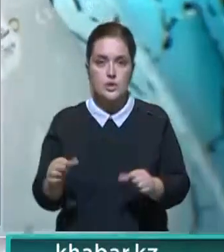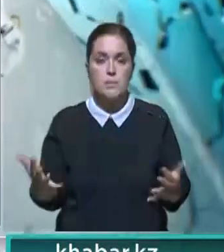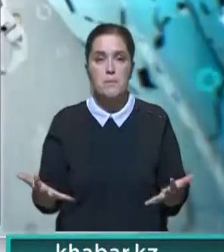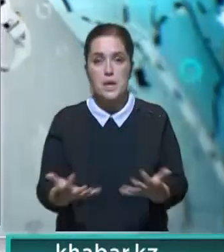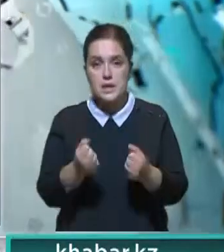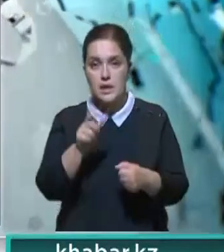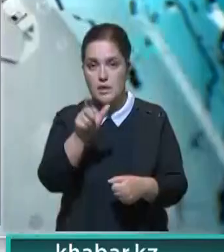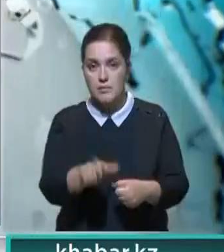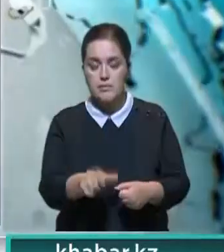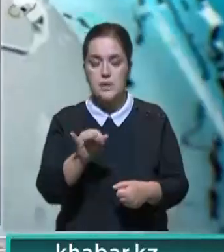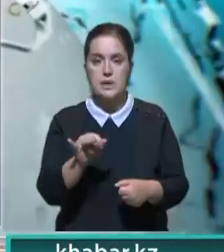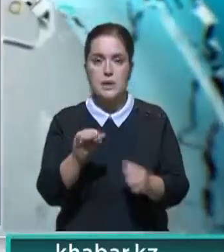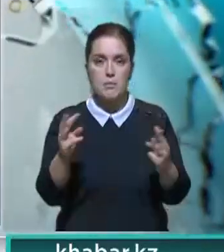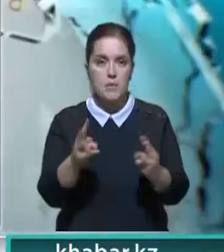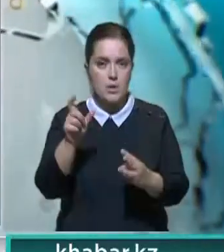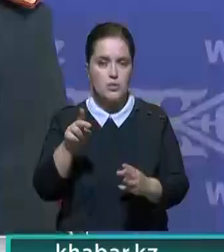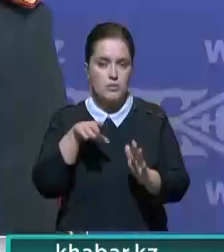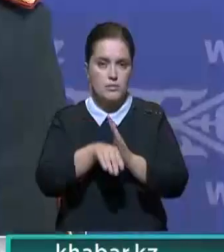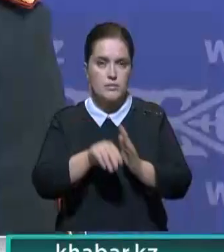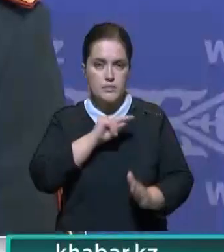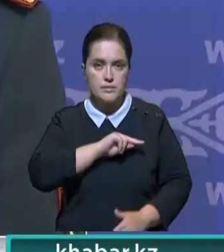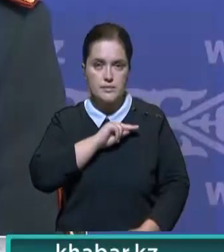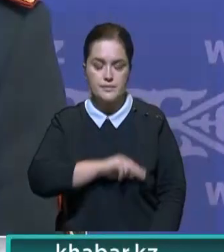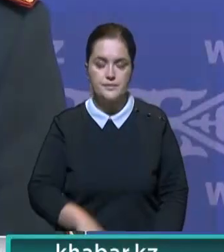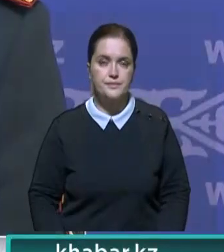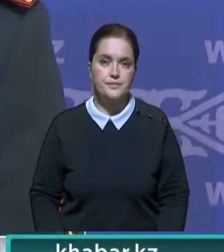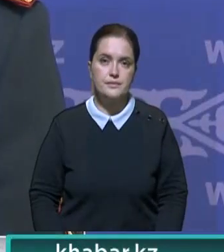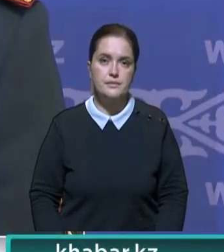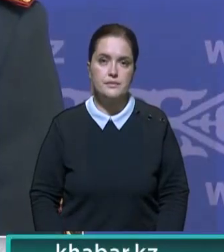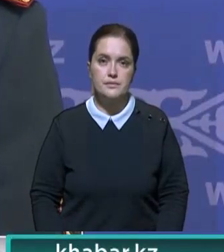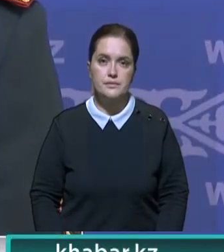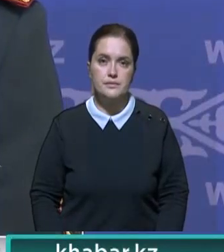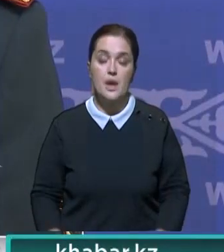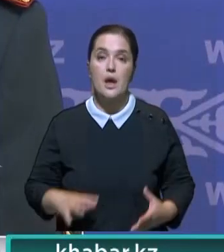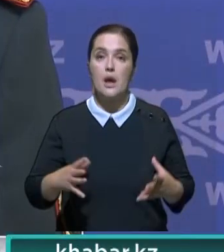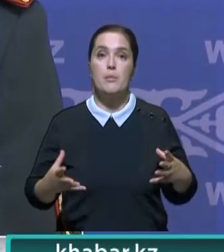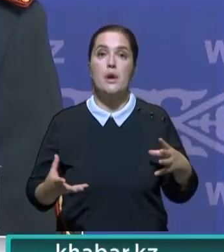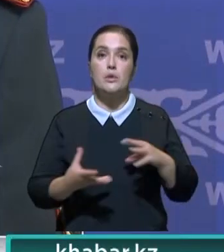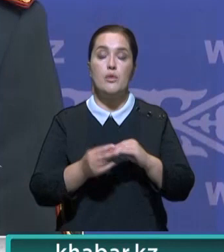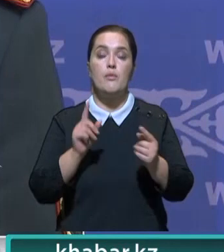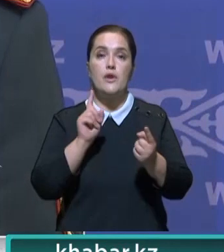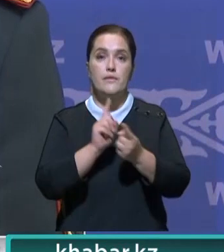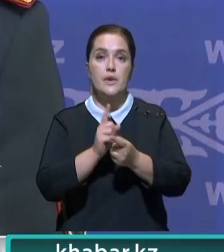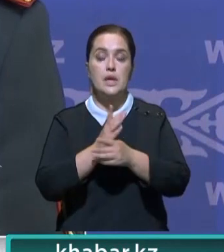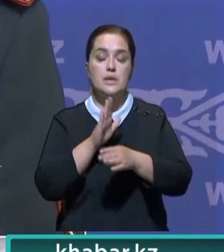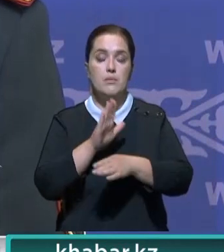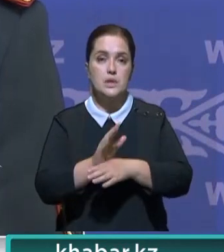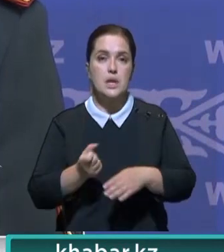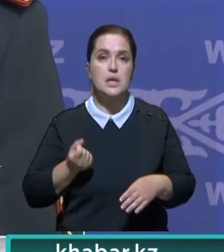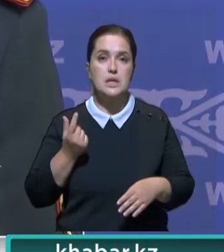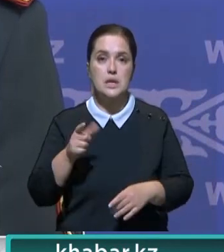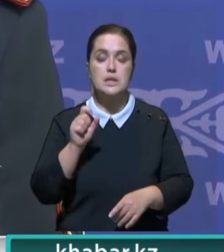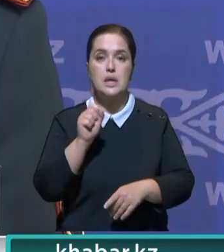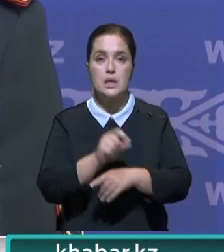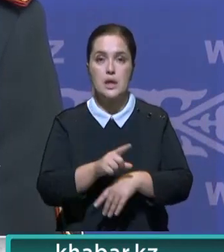спасателей и пожарных. По итогам встречи глава государства поставил перед министерством ряд задач